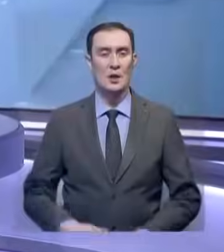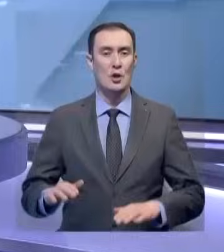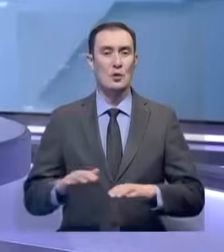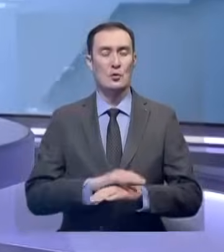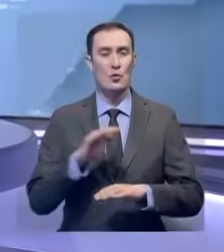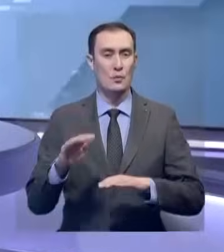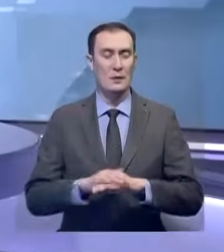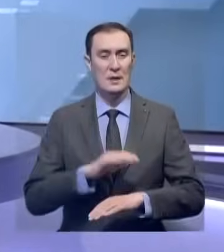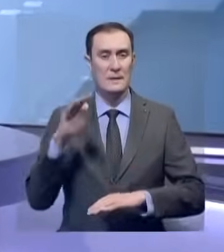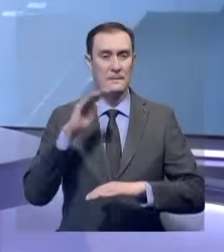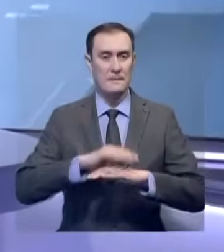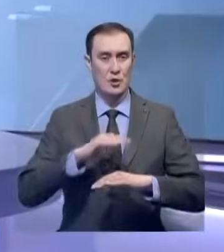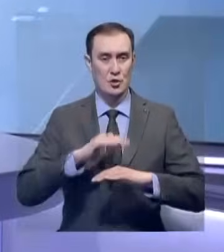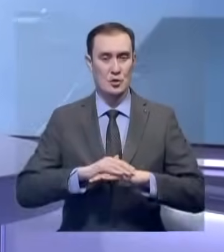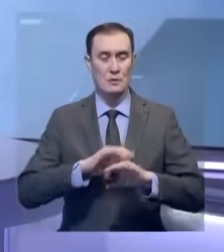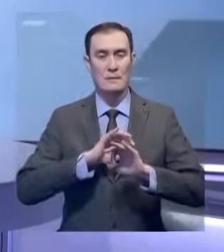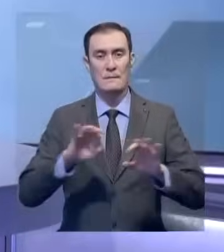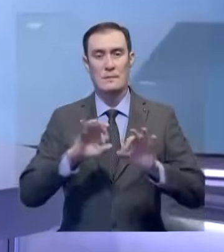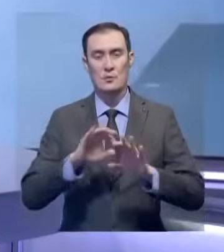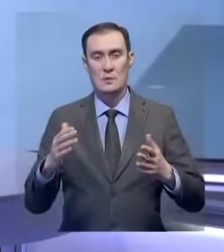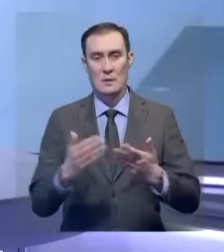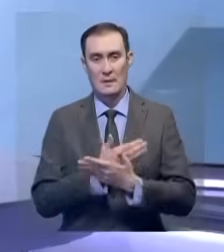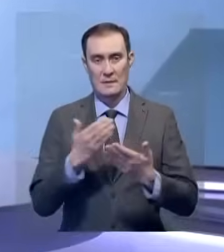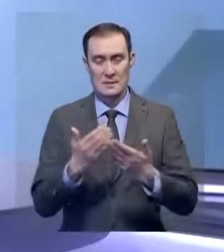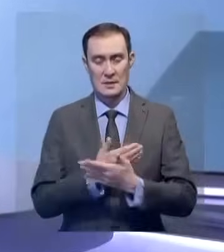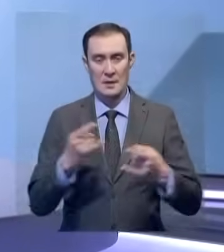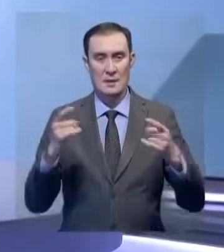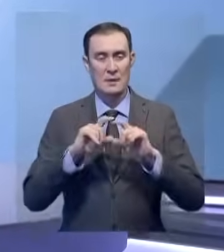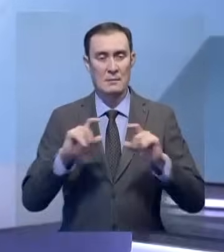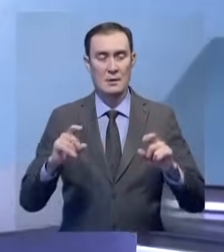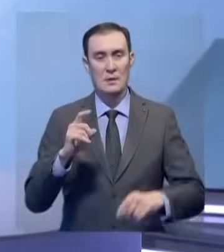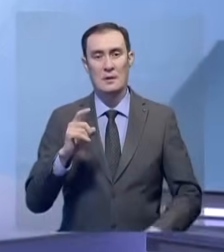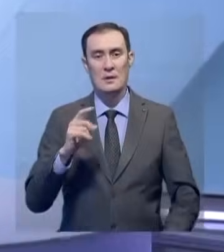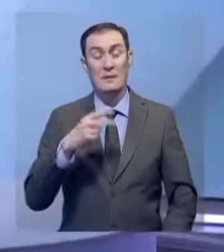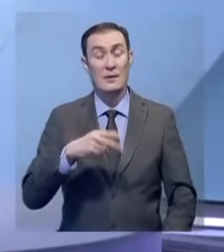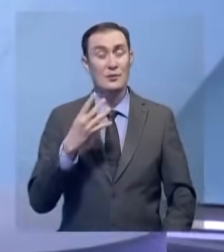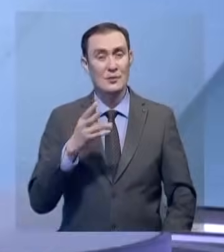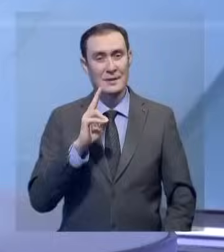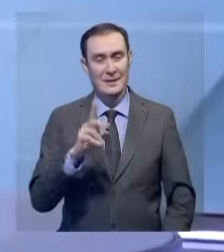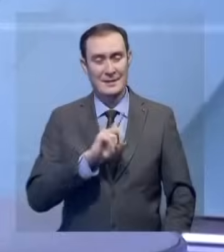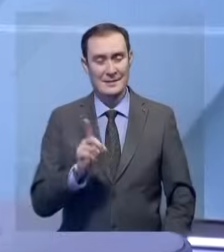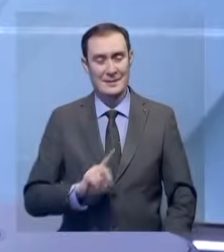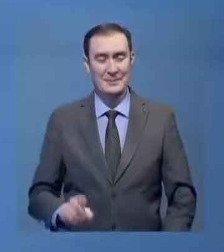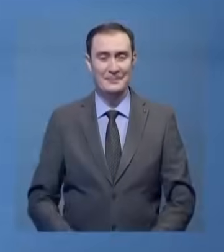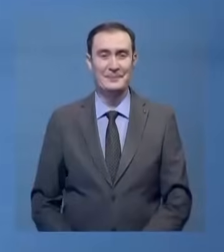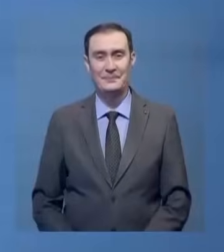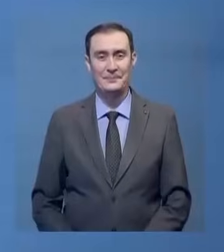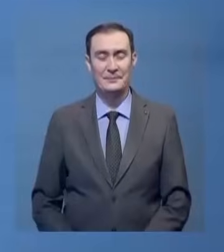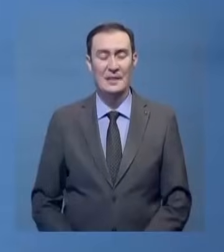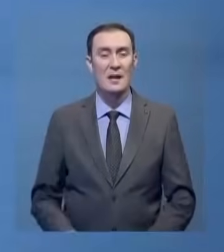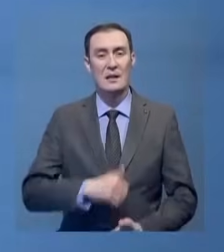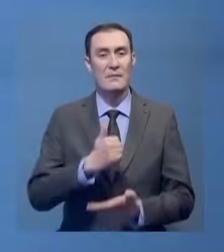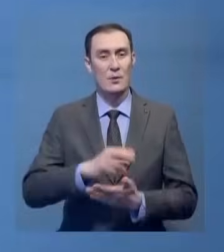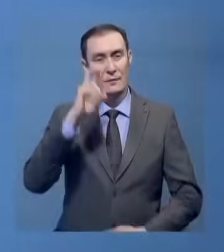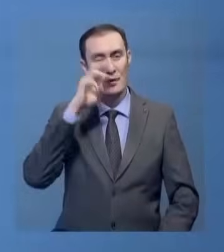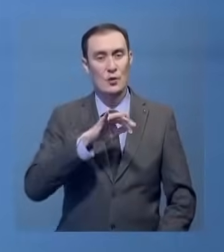Добрый вечер. Вы смотрите новости на 24KZ. В студии работает Динара Жамбатырова. Сурдоперевод обеспечивает Хасан Исраилов.